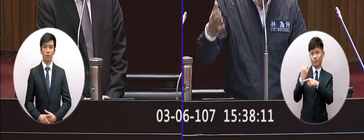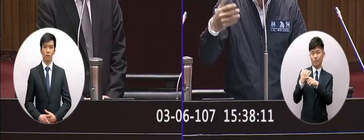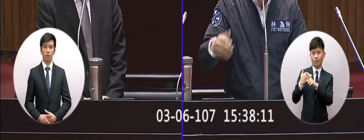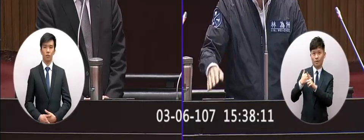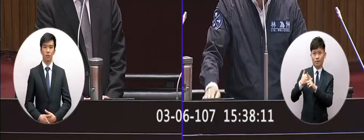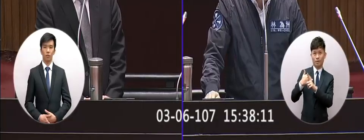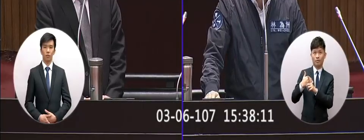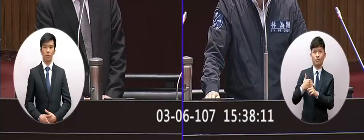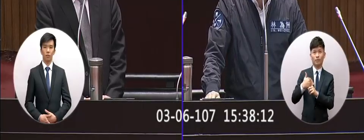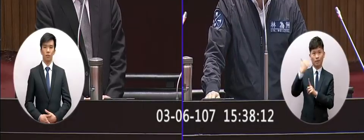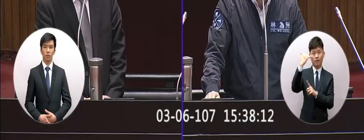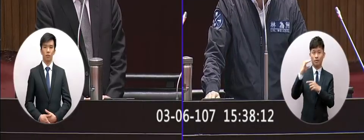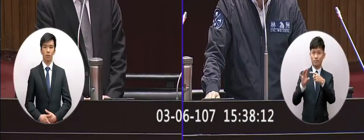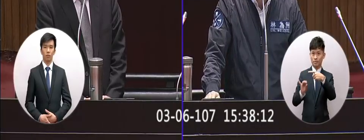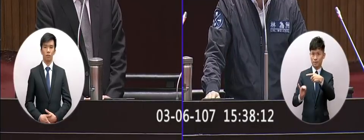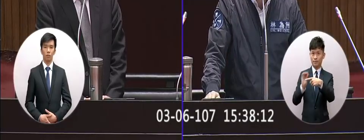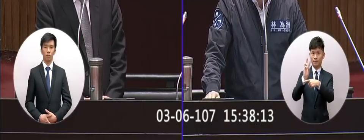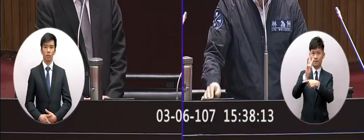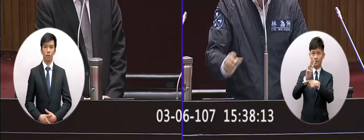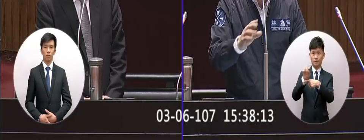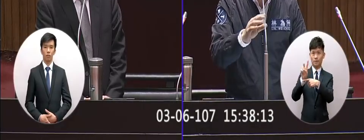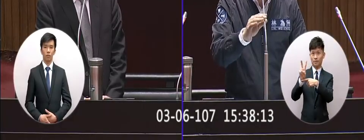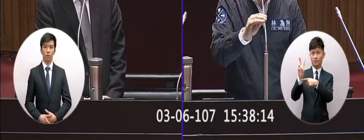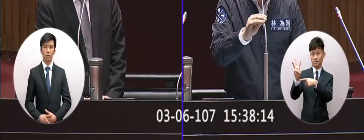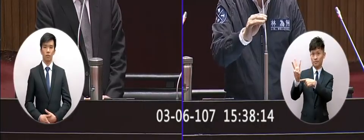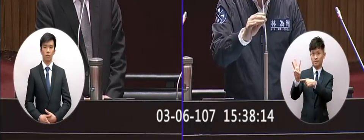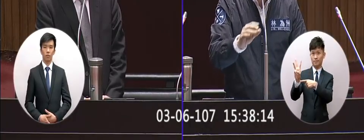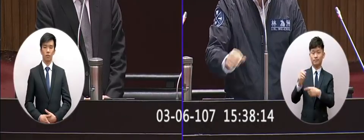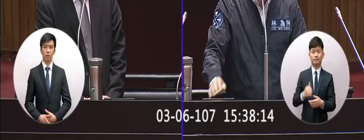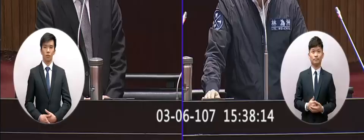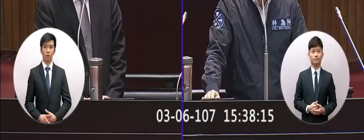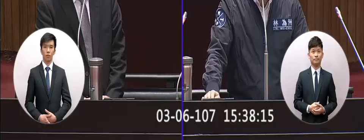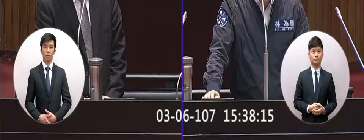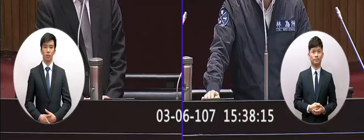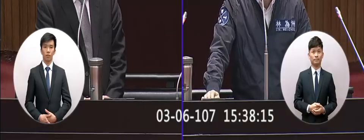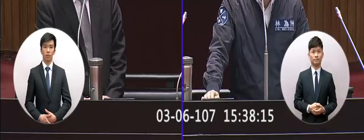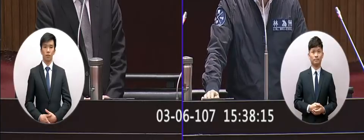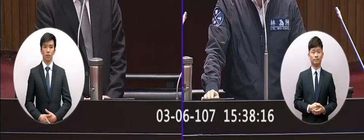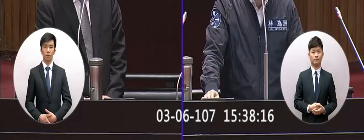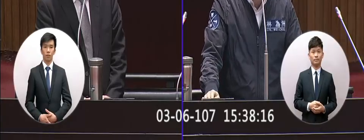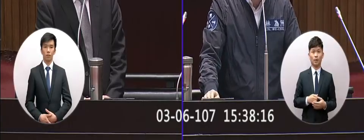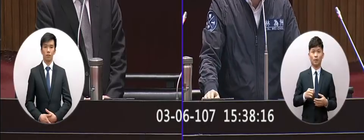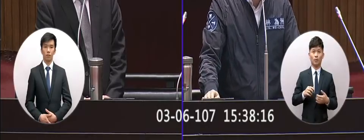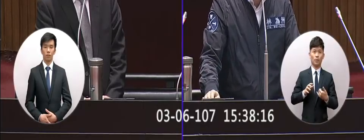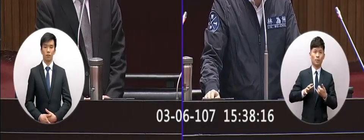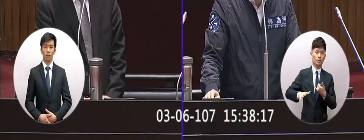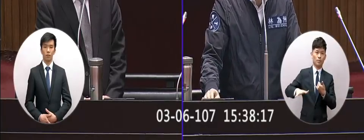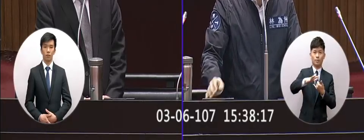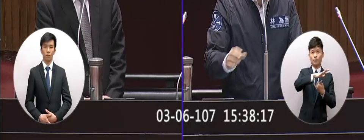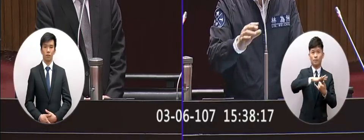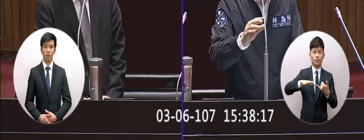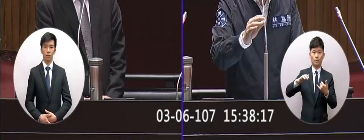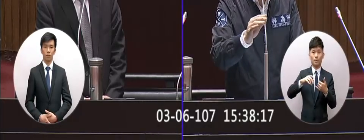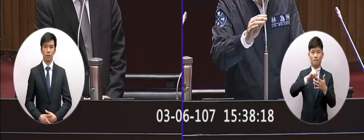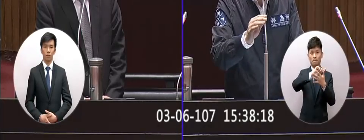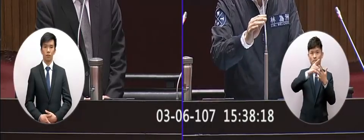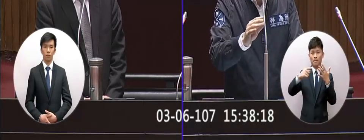出生的这个3.23%的这样比例，在全国来讲是第